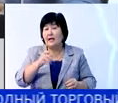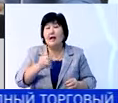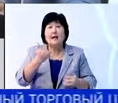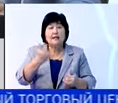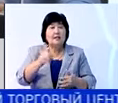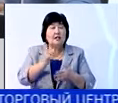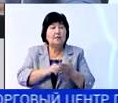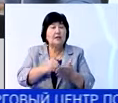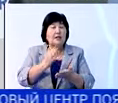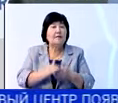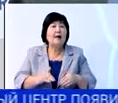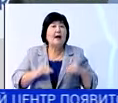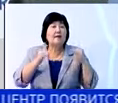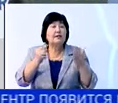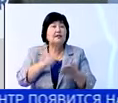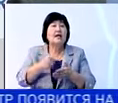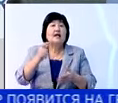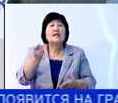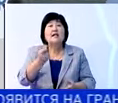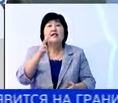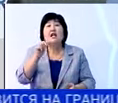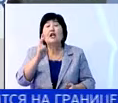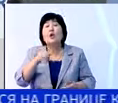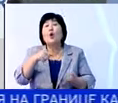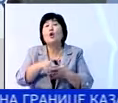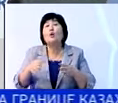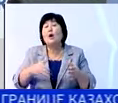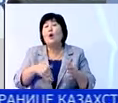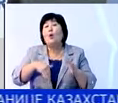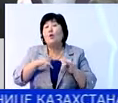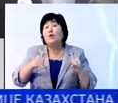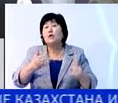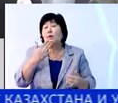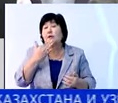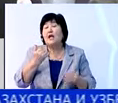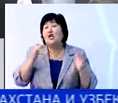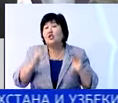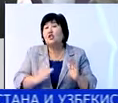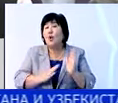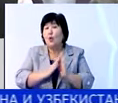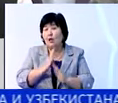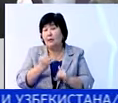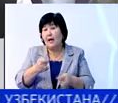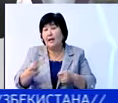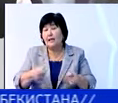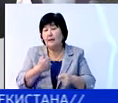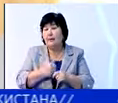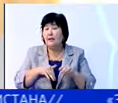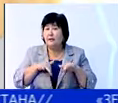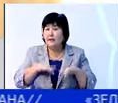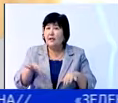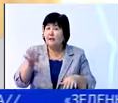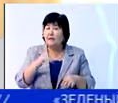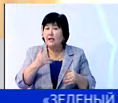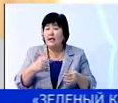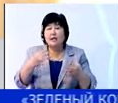Среди причин называют повышение цен на зерно и муку, увеличение экспорта, низкая урожайность. По данным управления принимаются все меры